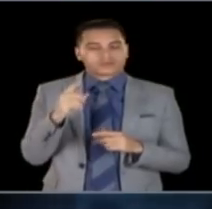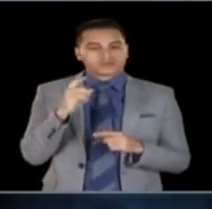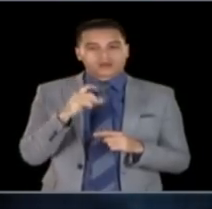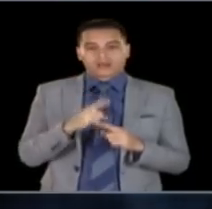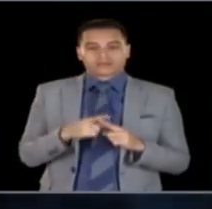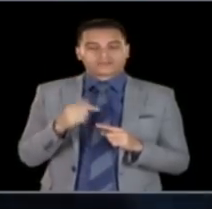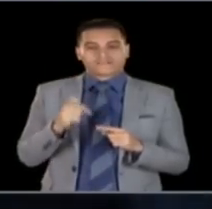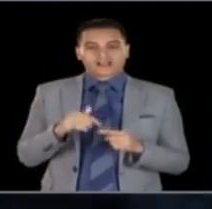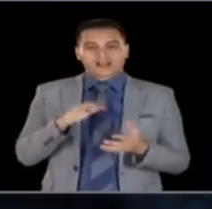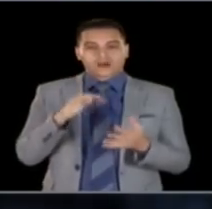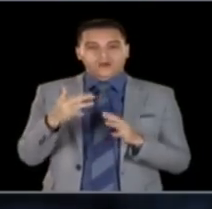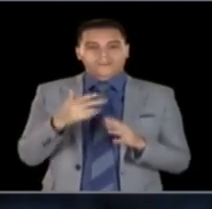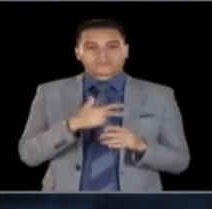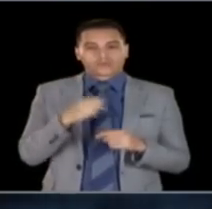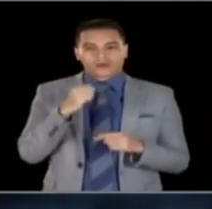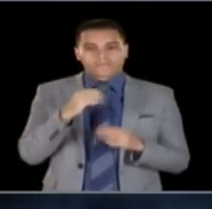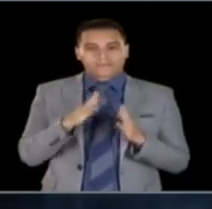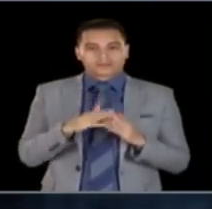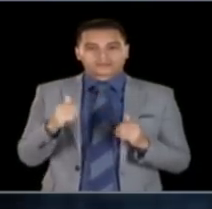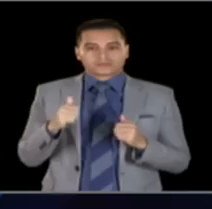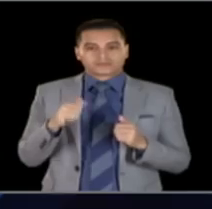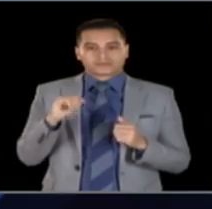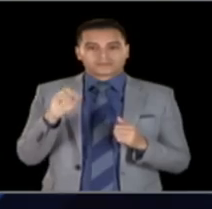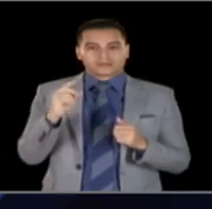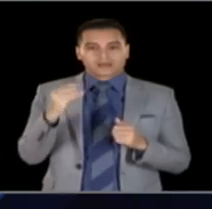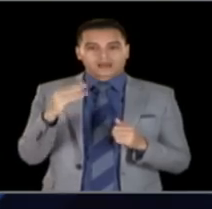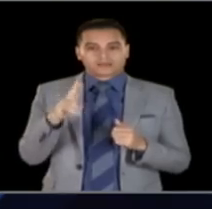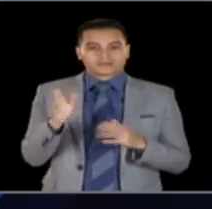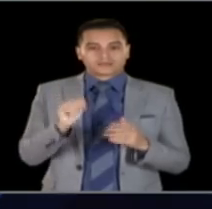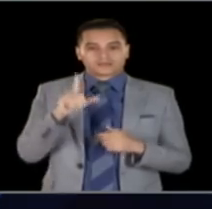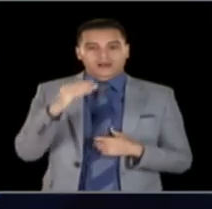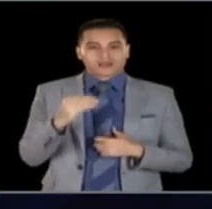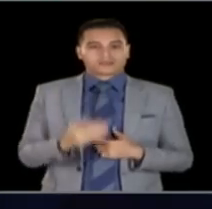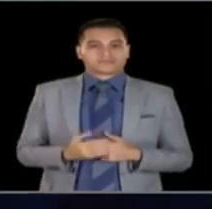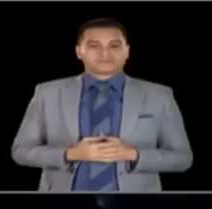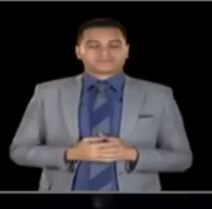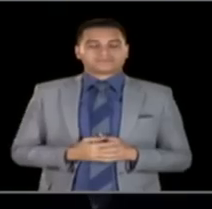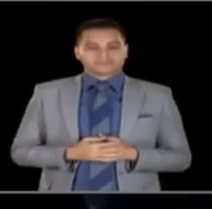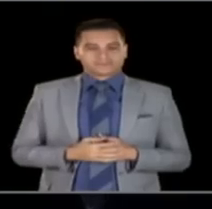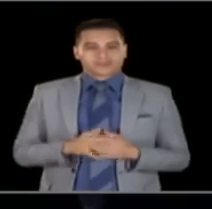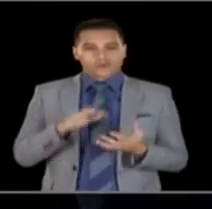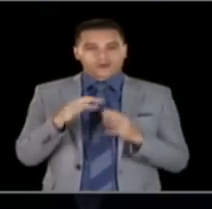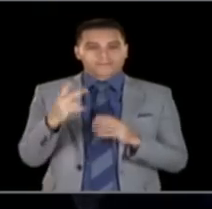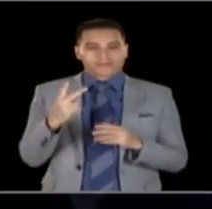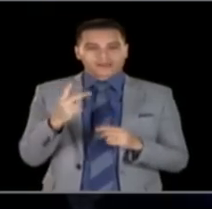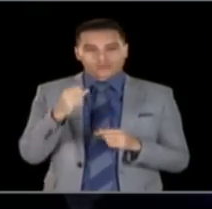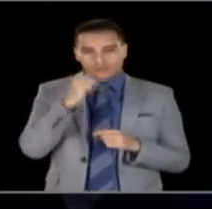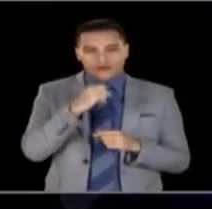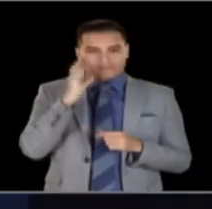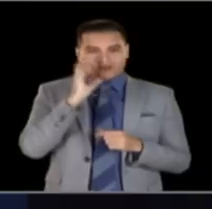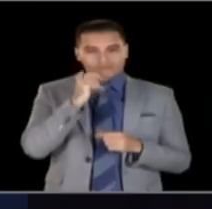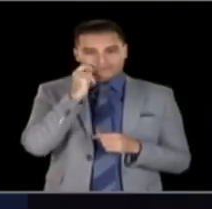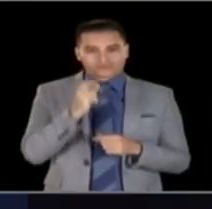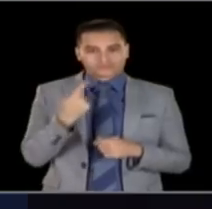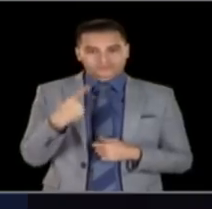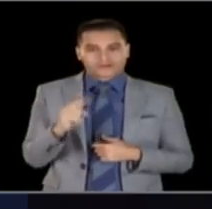غلط. كوكب تاني هي أغنية مطرب مصري معاصر، فمن هو؟ محمد صلح. صح. برافو عليك، تعال اتفضل.